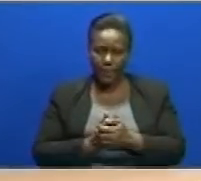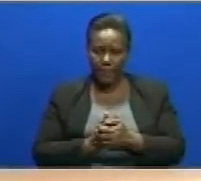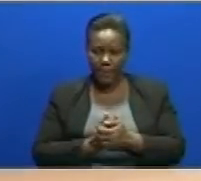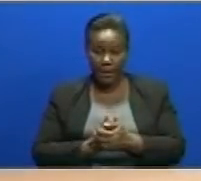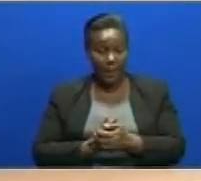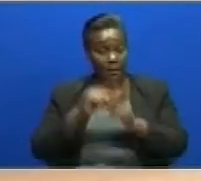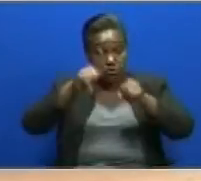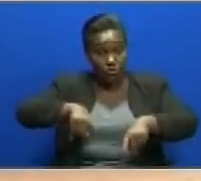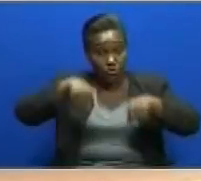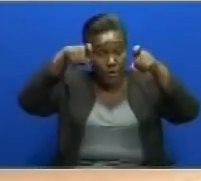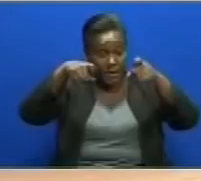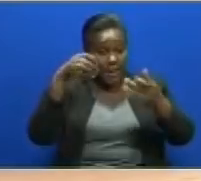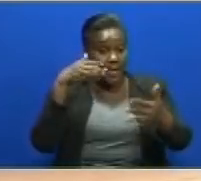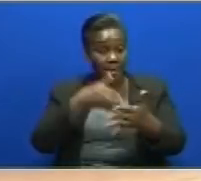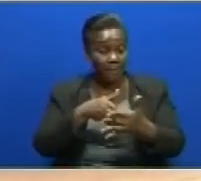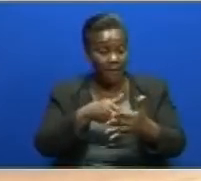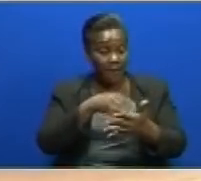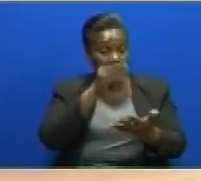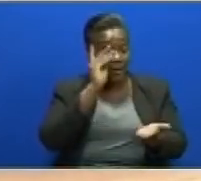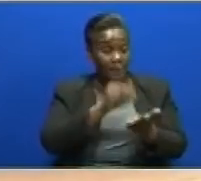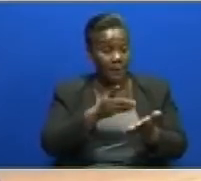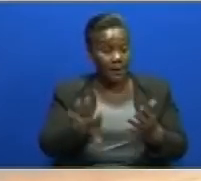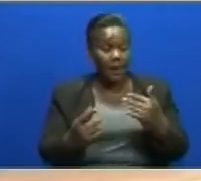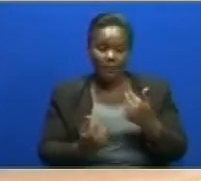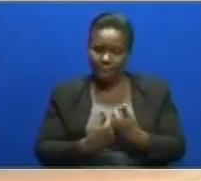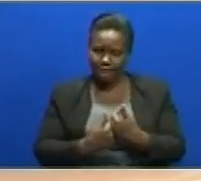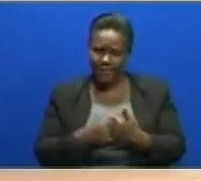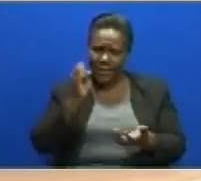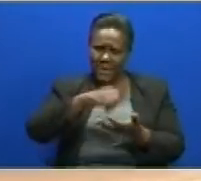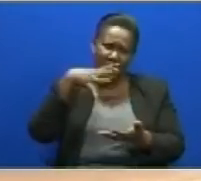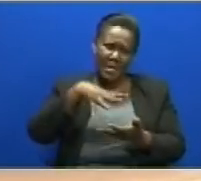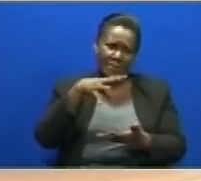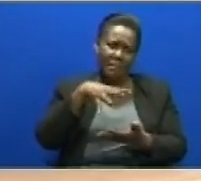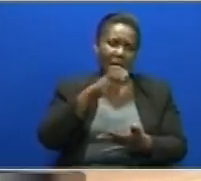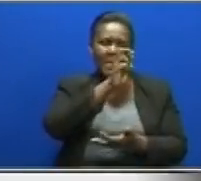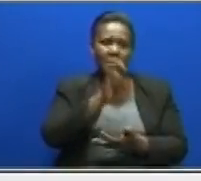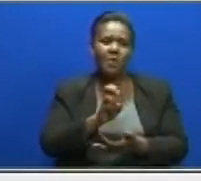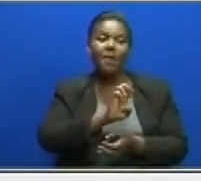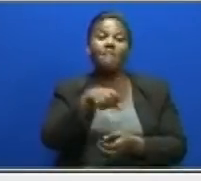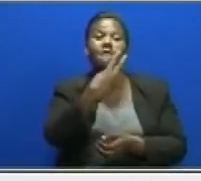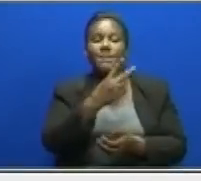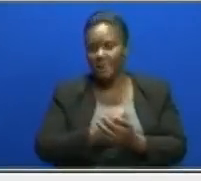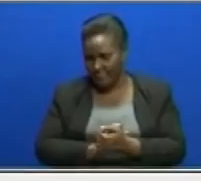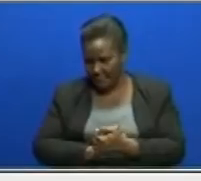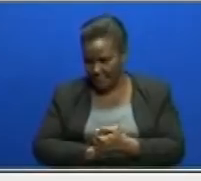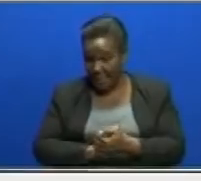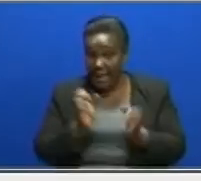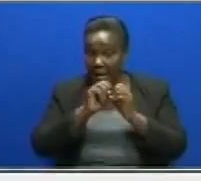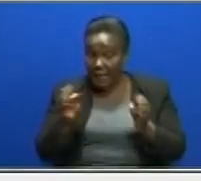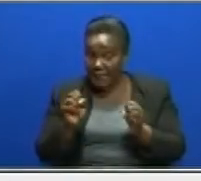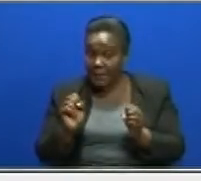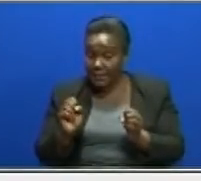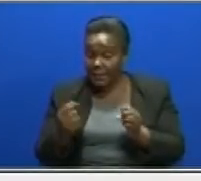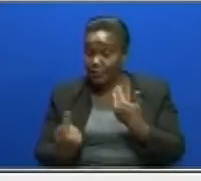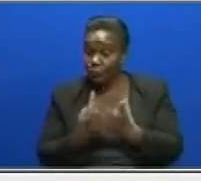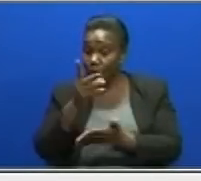ikifika Dar es Salaam kutoka Asia, gharama ni kama $2,000 za Kimarekani, lakini hiyo container kutoka Dar es Salaam ili